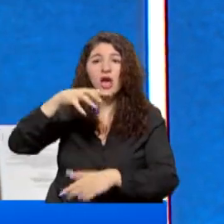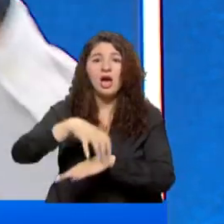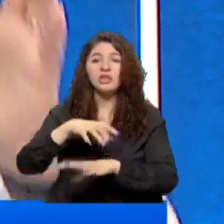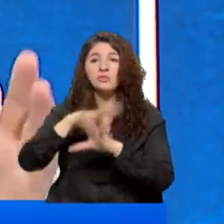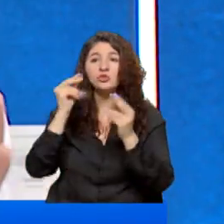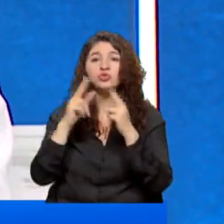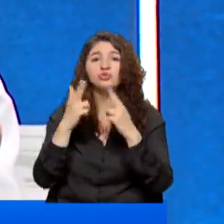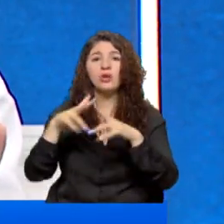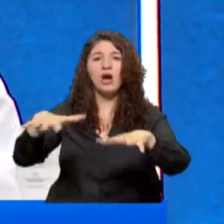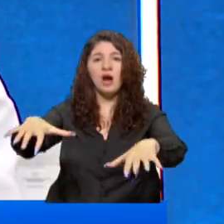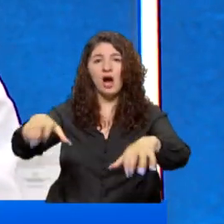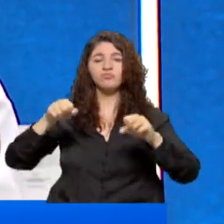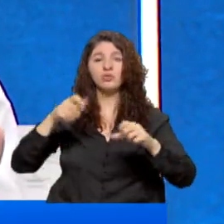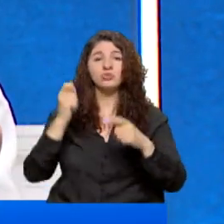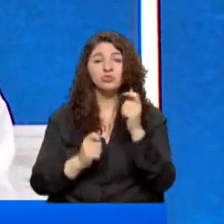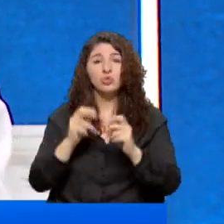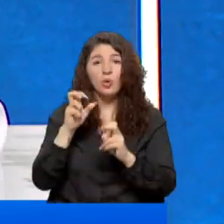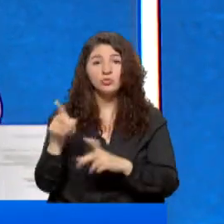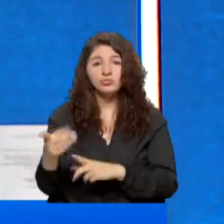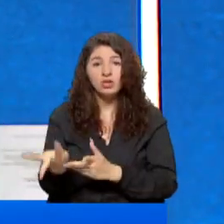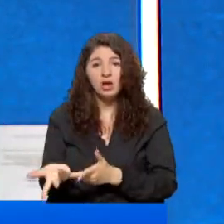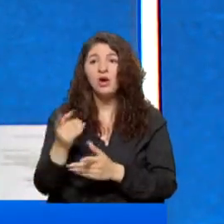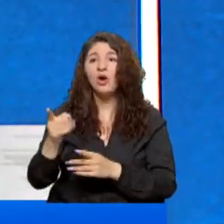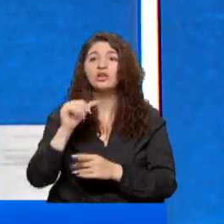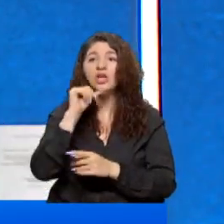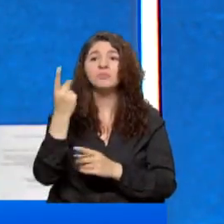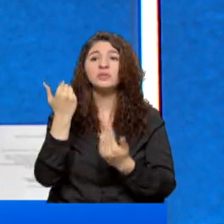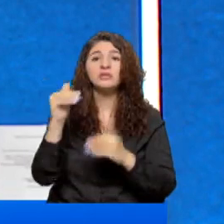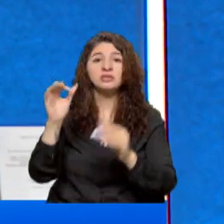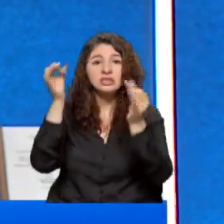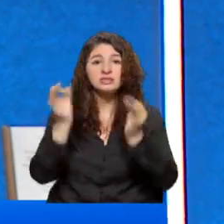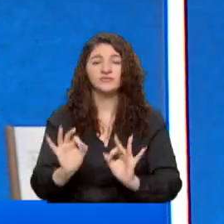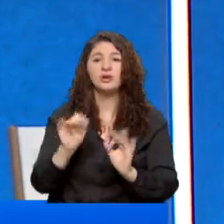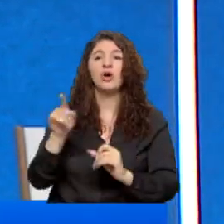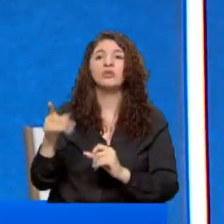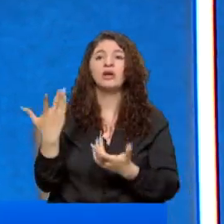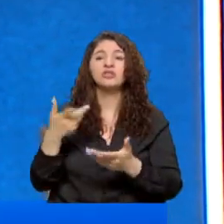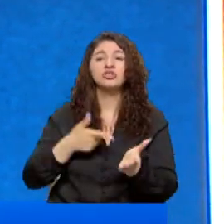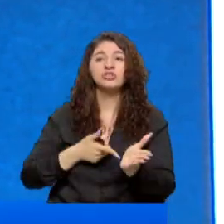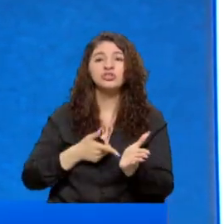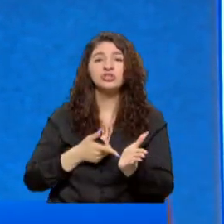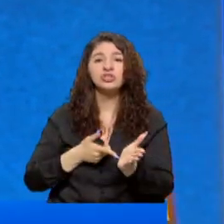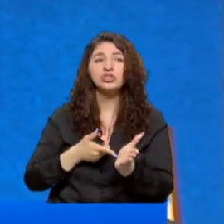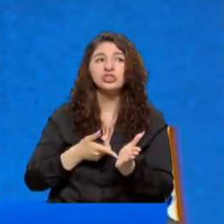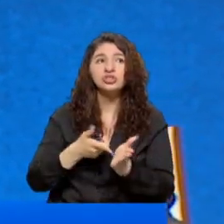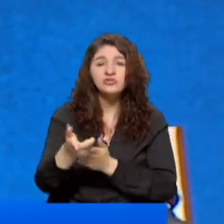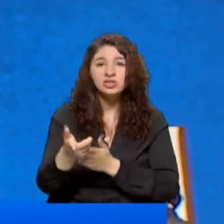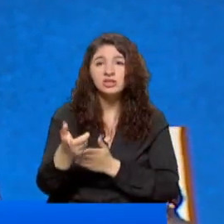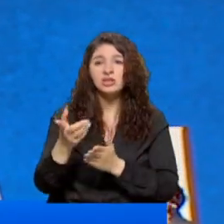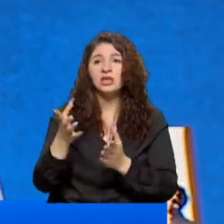bahsediyoruz Bütün dünyaya hakim şu anda süt konusunda da orada hiçbir destek yok artık orada çiftçinin